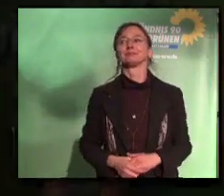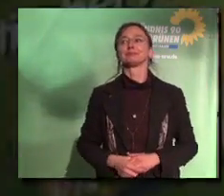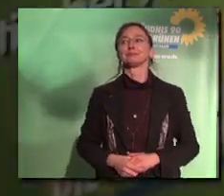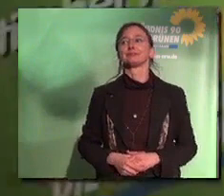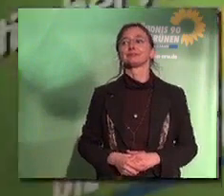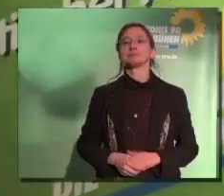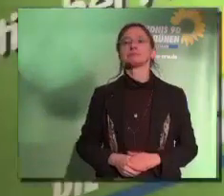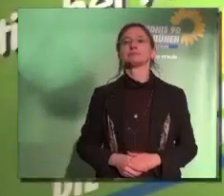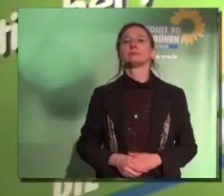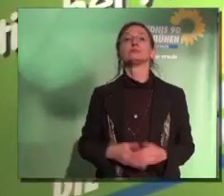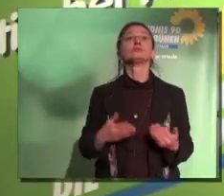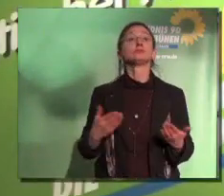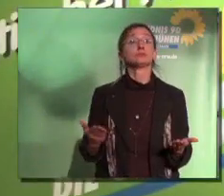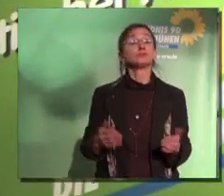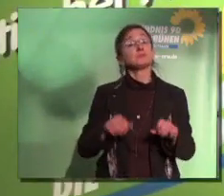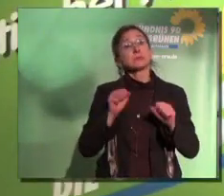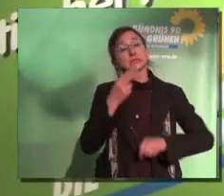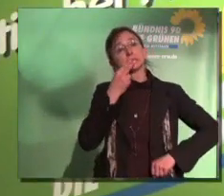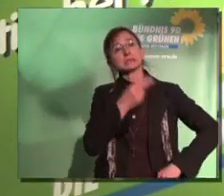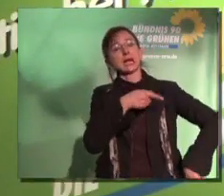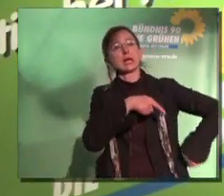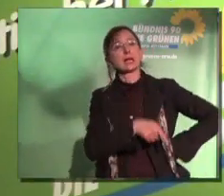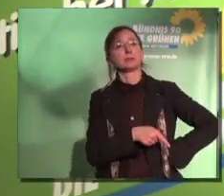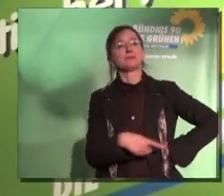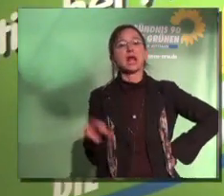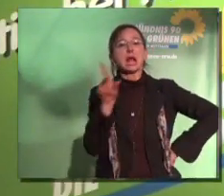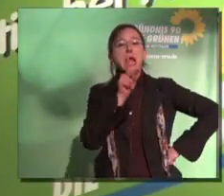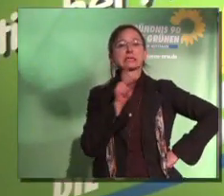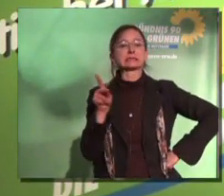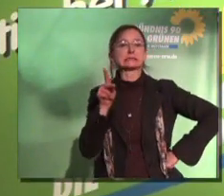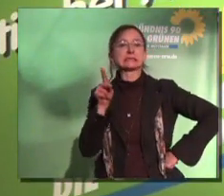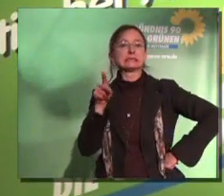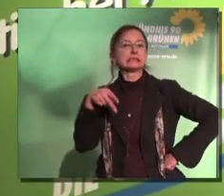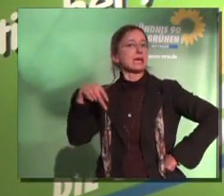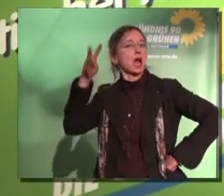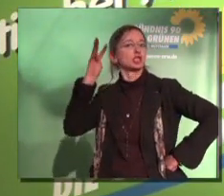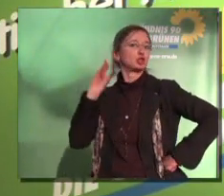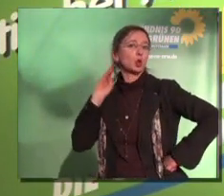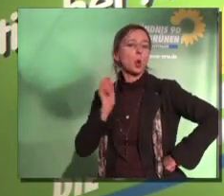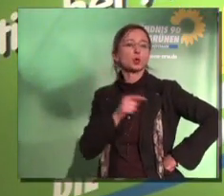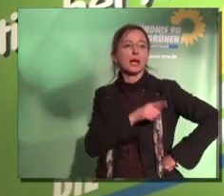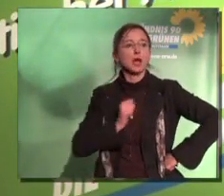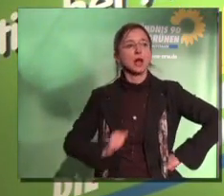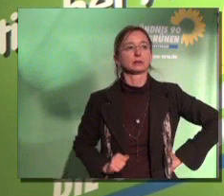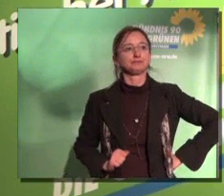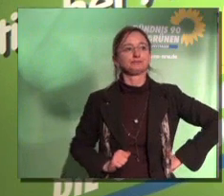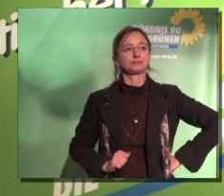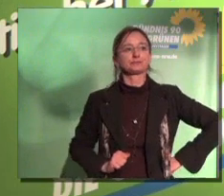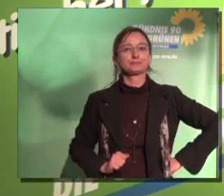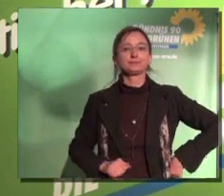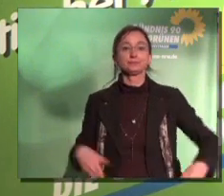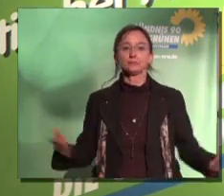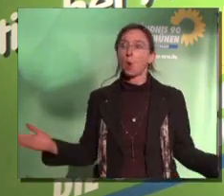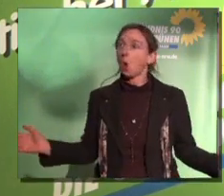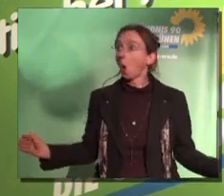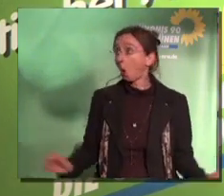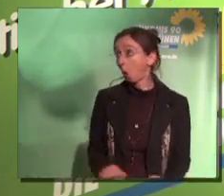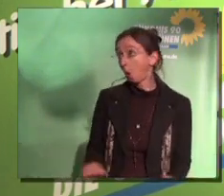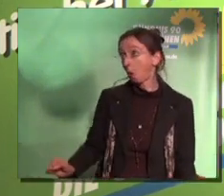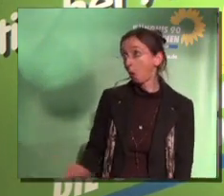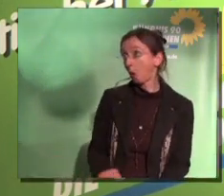So, dann nehmen wir mal Christina Schröder. Oh. Ja, die Erfinderin